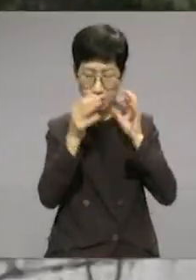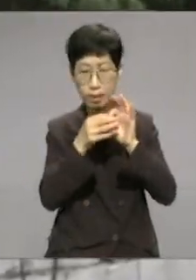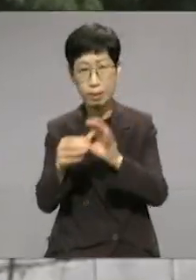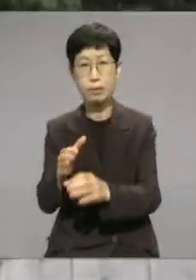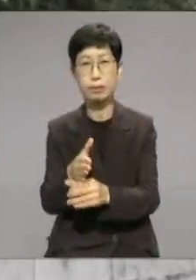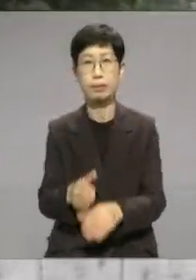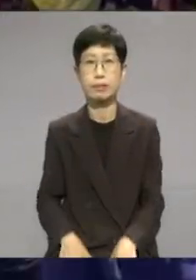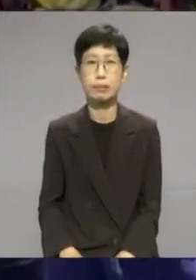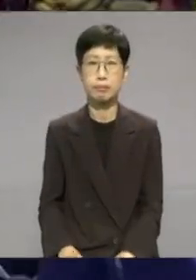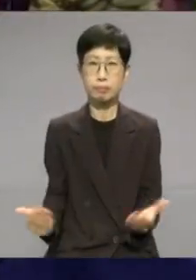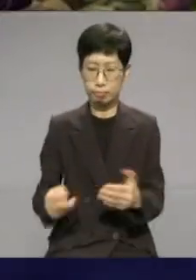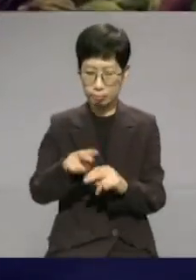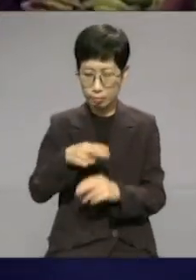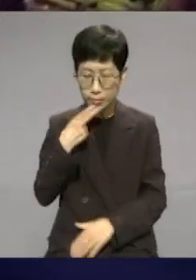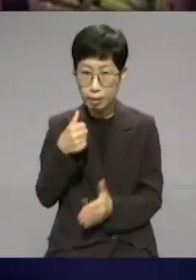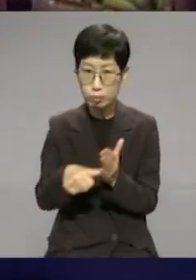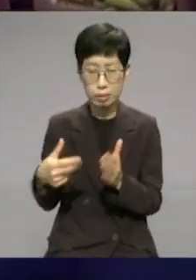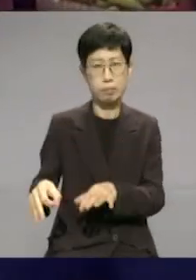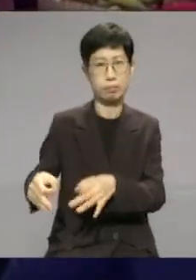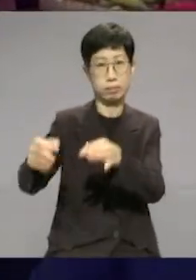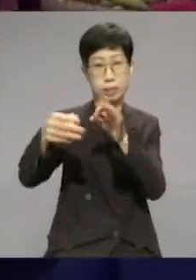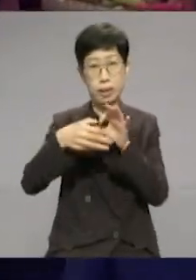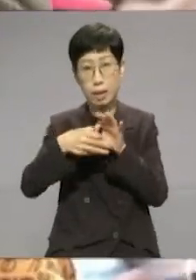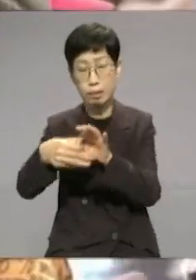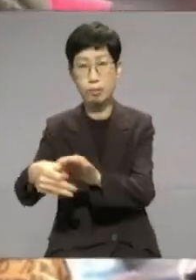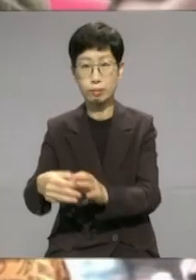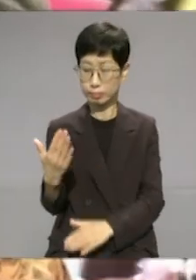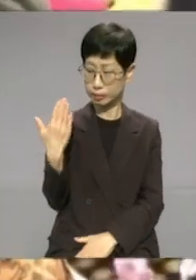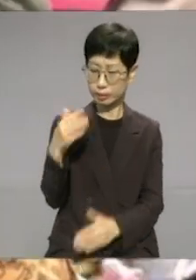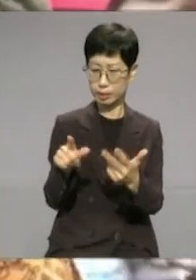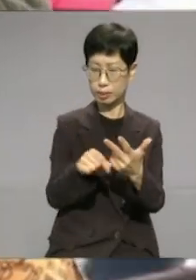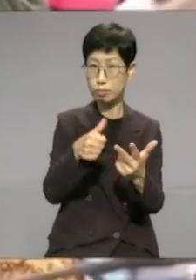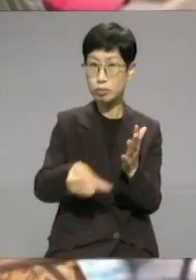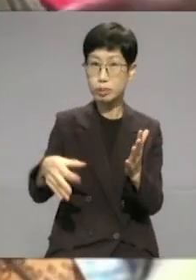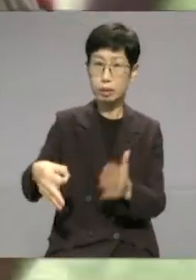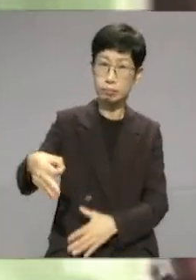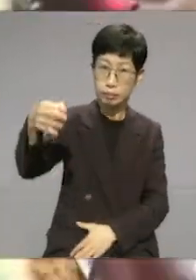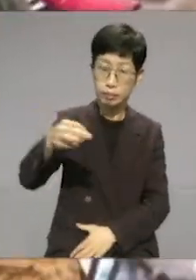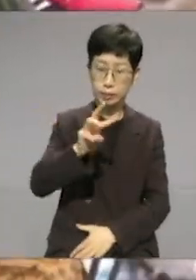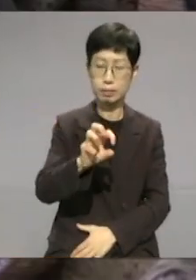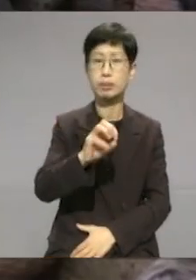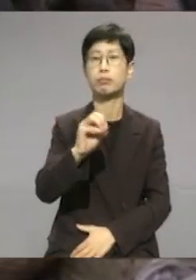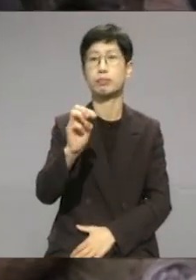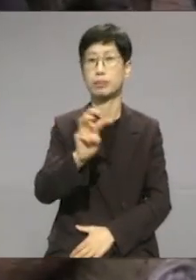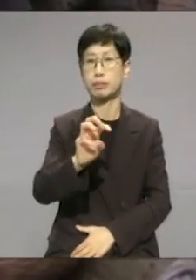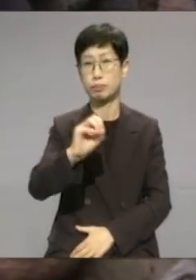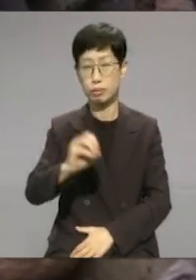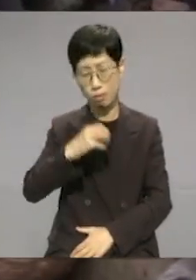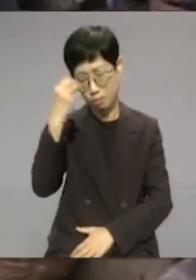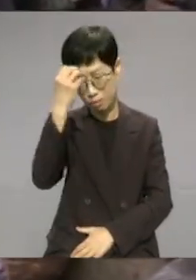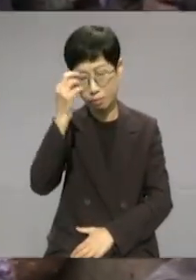있습니다. 일자리는 없고 물가는 계속 오르고 있는데 지난 7월 물가 상승률은 30%에